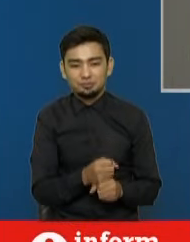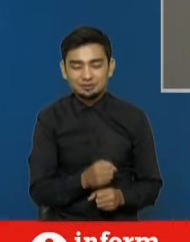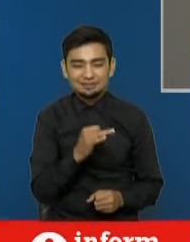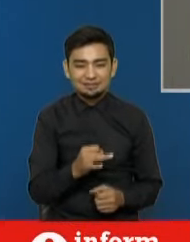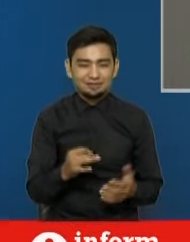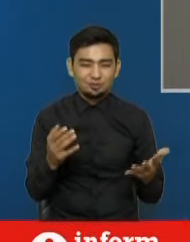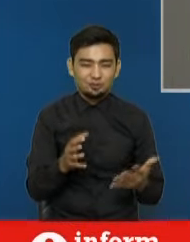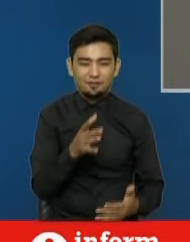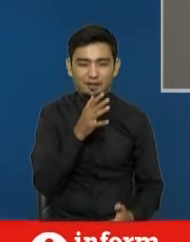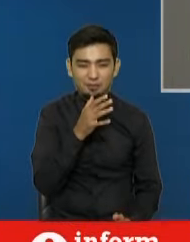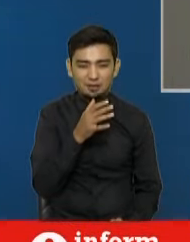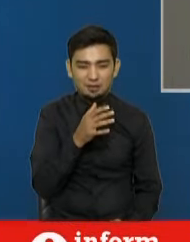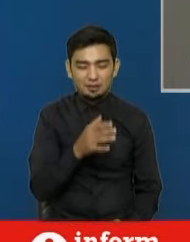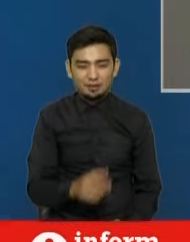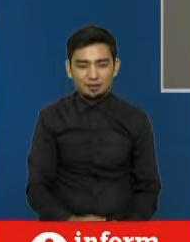какое-то